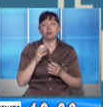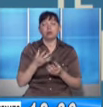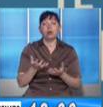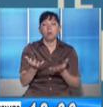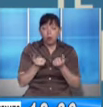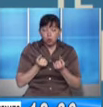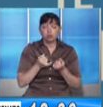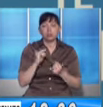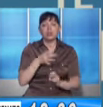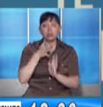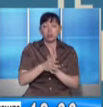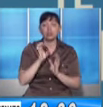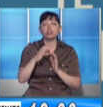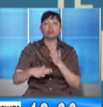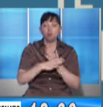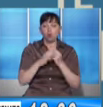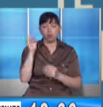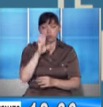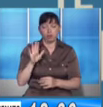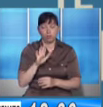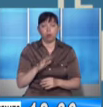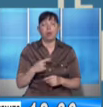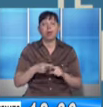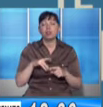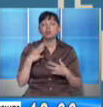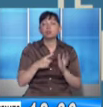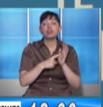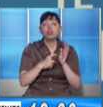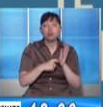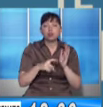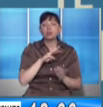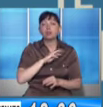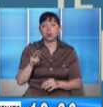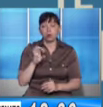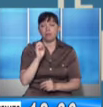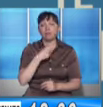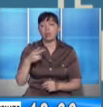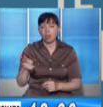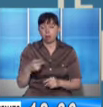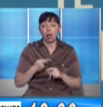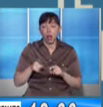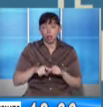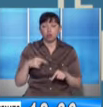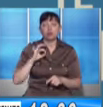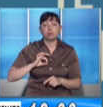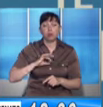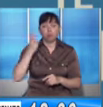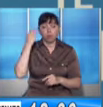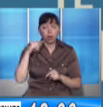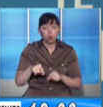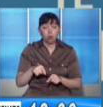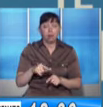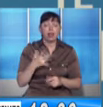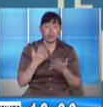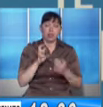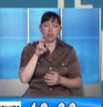Europene. Există acel angajament deja făcut de 600 de milioane de euro, de care poate beneficia astăzi Republica Moldova, dacă